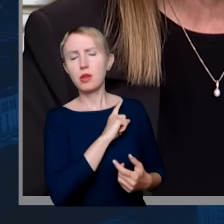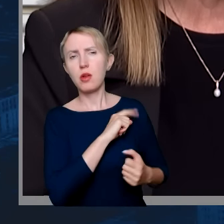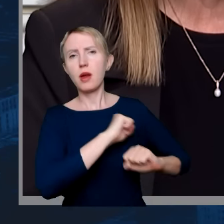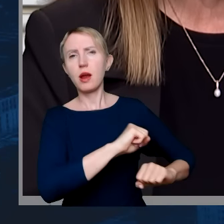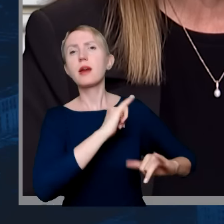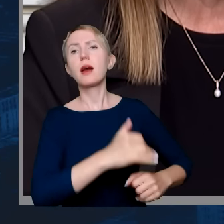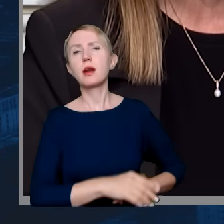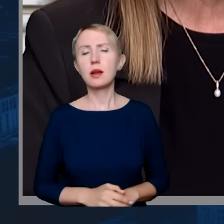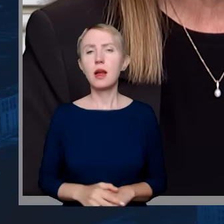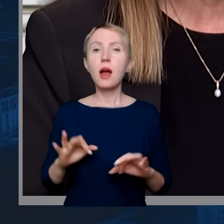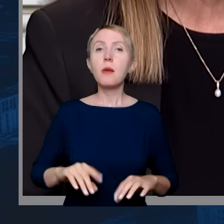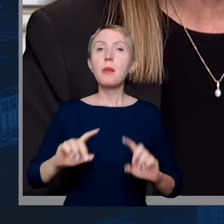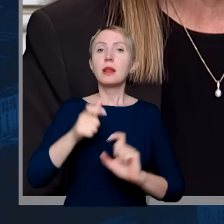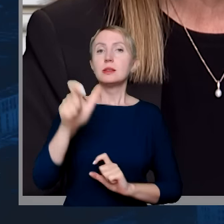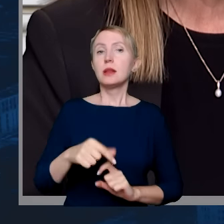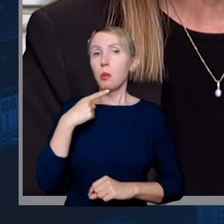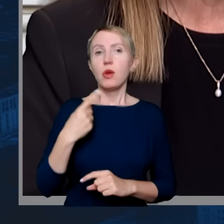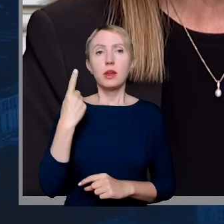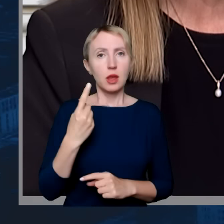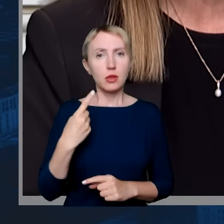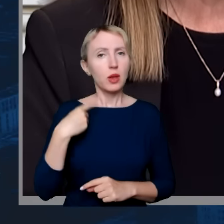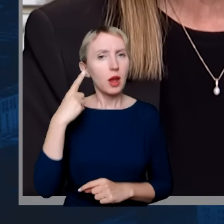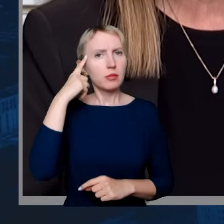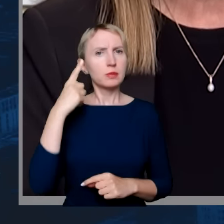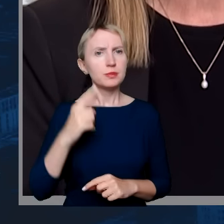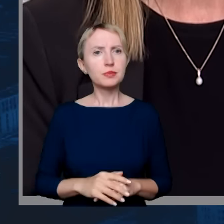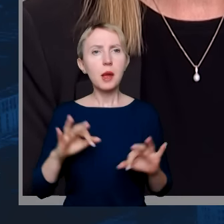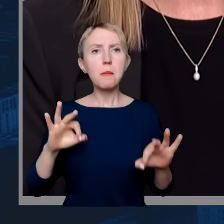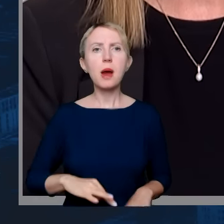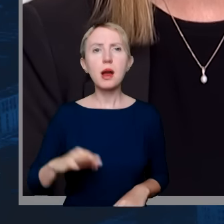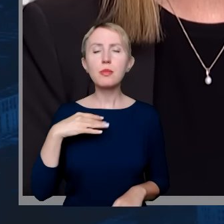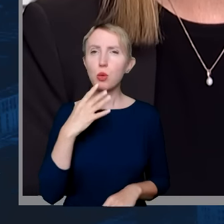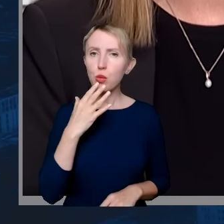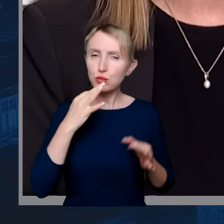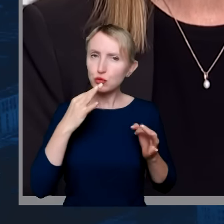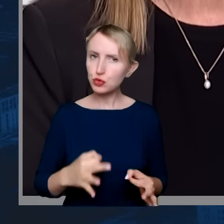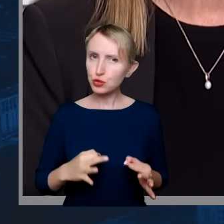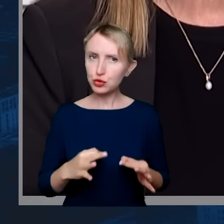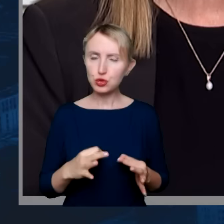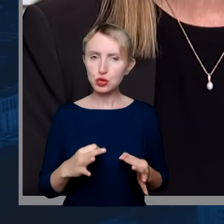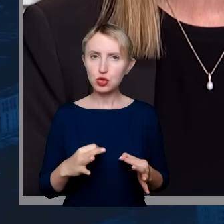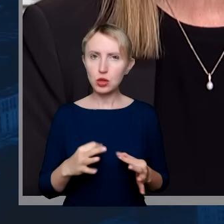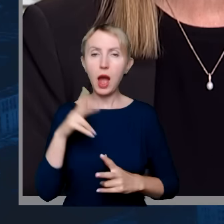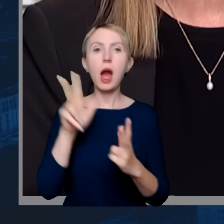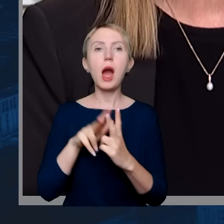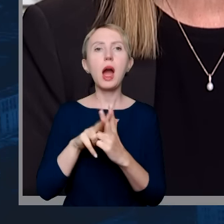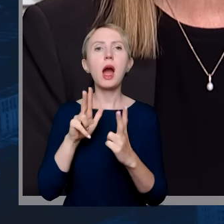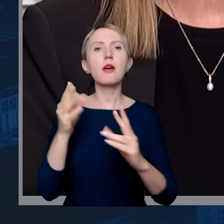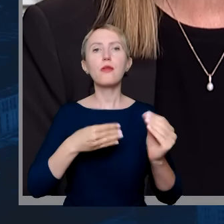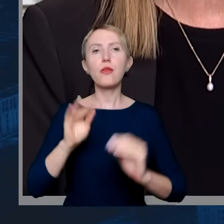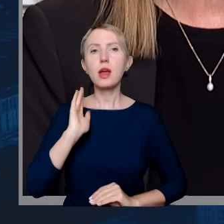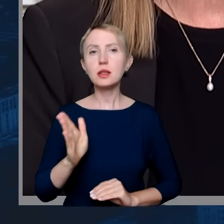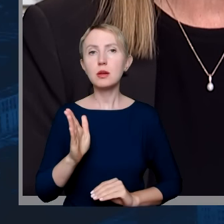jedno, co zwróciło szczególnie moją uwagę, bo pan senator powiedział, że dzisiaj o tym, że te ataki będą się nasilały,